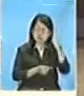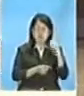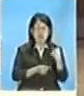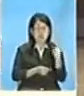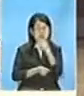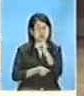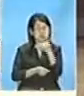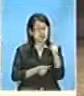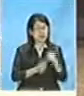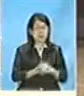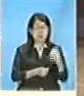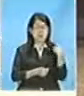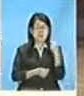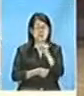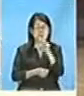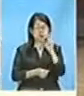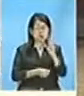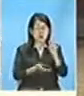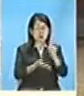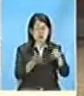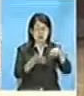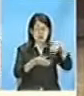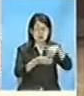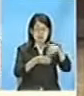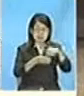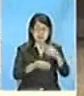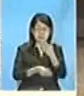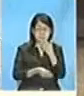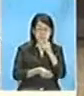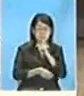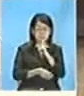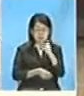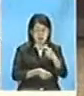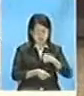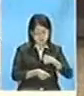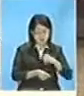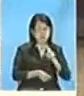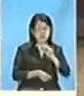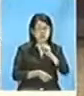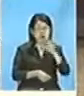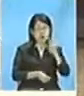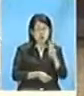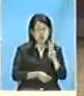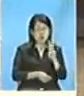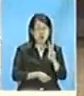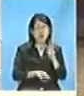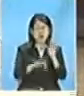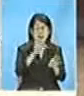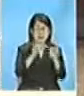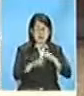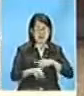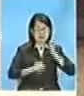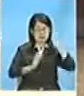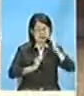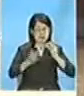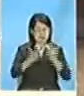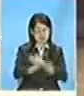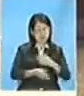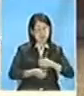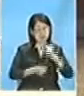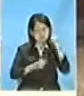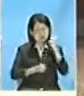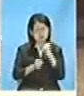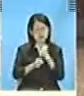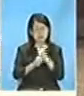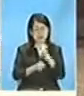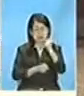างเรื่องที่สว.เลือกตั้งพูดไม่ได้ดิฉันในฐานะสว.สรรหาจะขอพูดแทนค่ะดิฉันขอทำหน้าที่ให้ดีที่สุดและจะทำหน้าที่ไประย